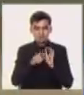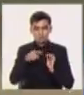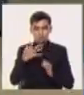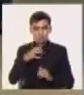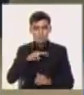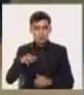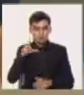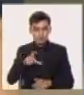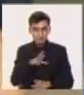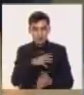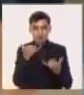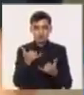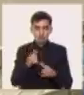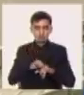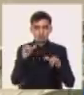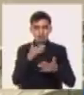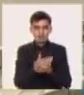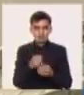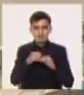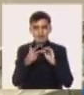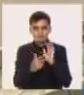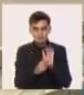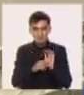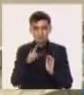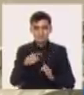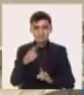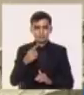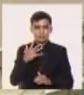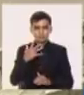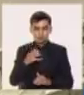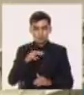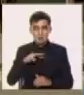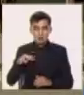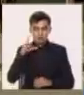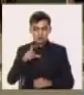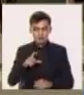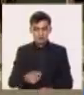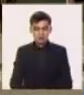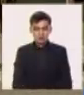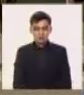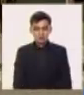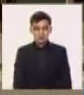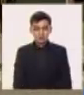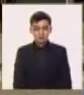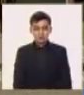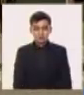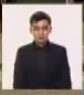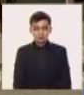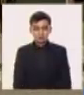Ну а сейчас превышает 18,5 миллионов человек.